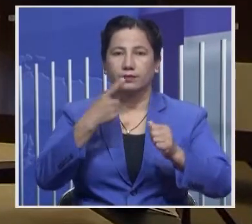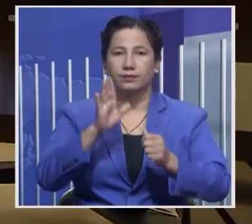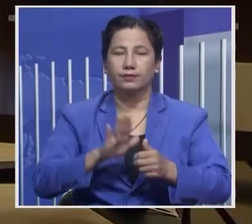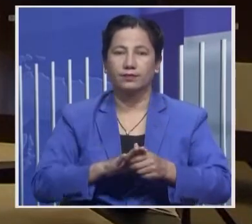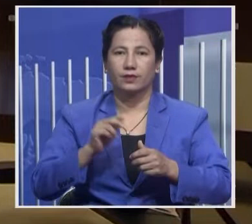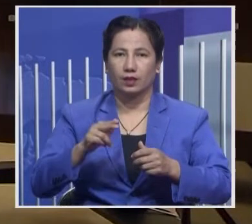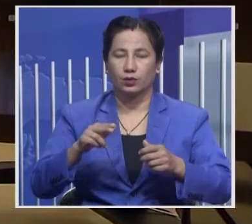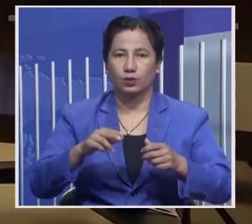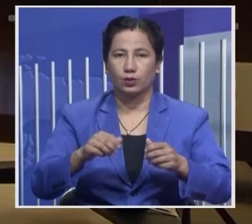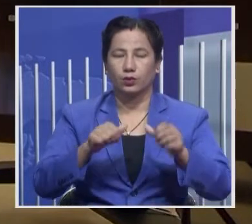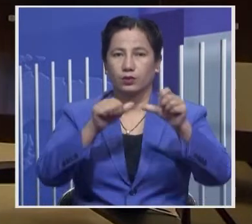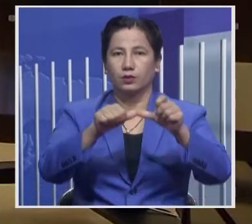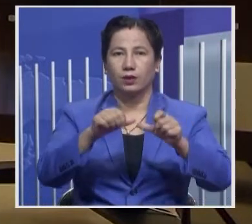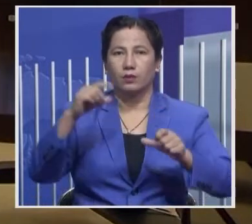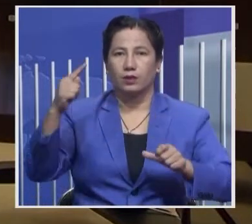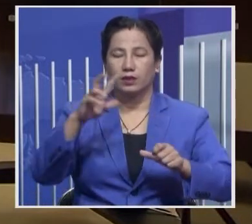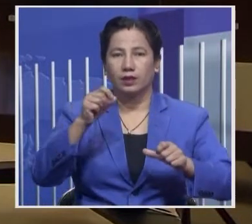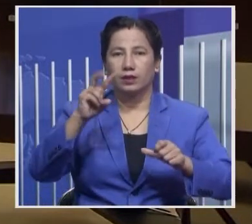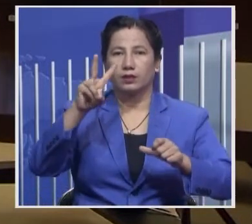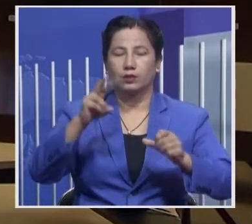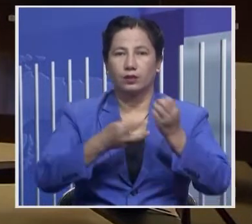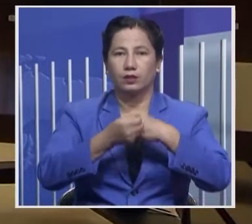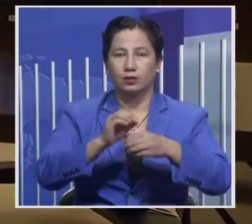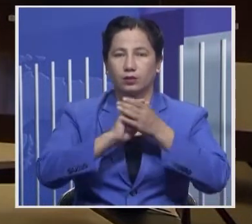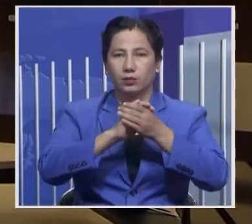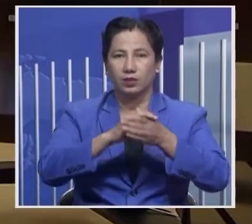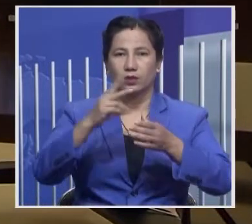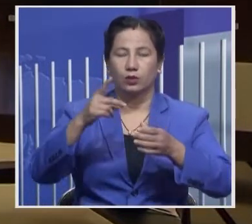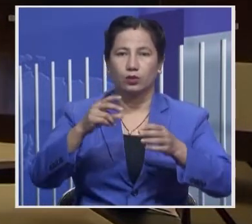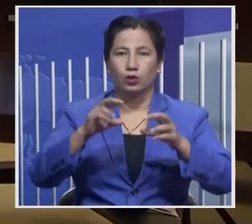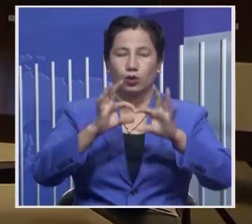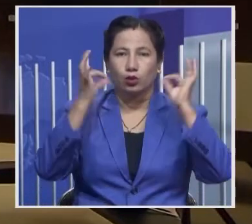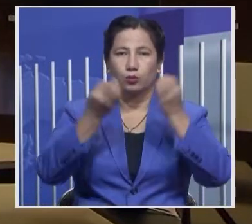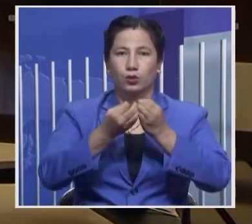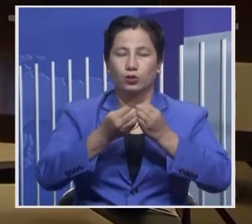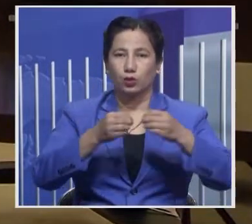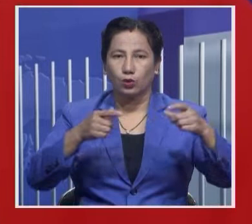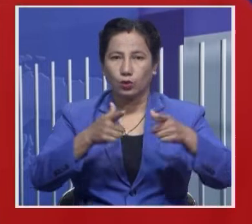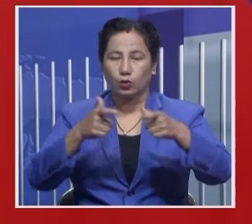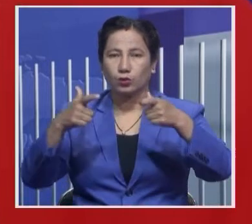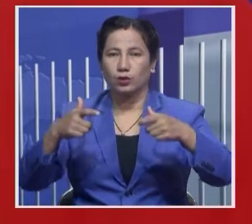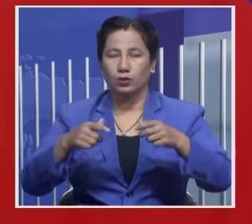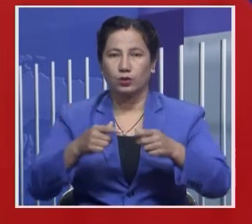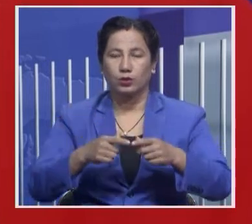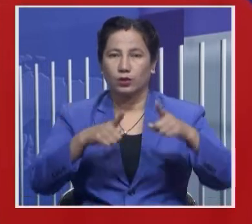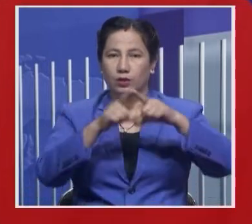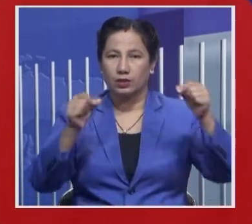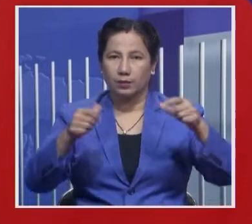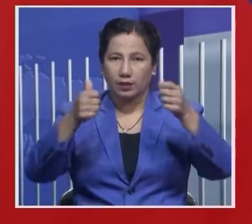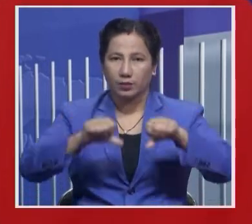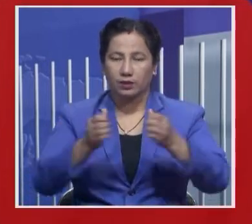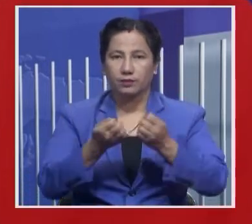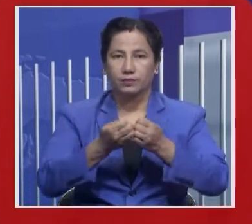हो। यसको जवाफमा किमले दुई देश बीचको मित्रता दोस्रो विश्वयुद्धको समयमा जापानलाई पराजित गर्दादेखि कायम रहेको